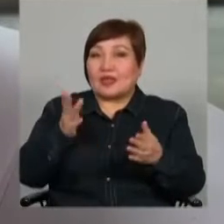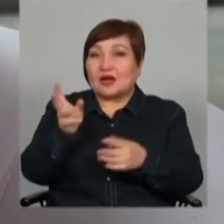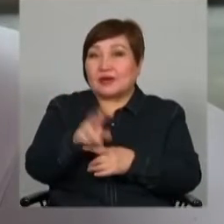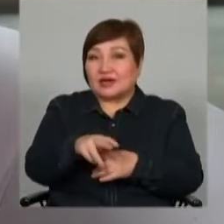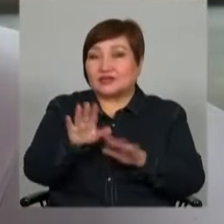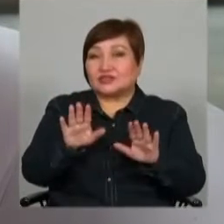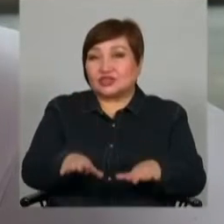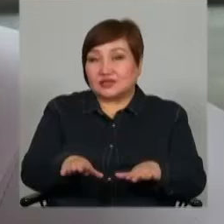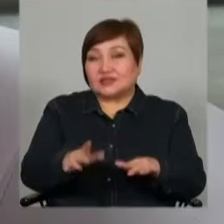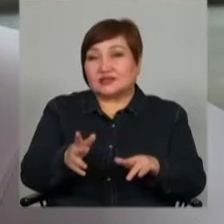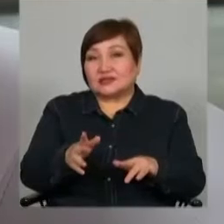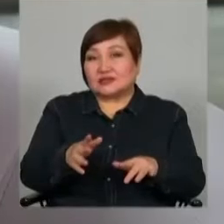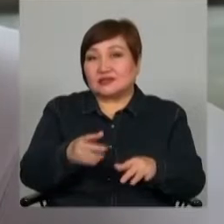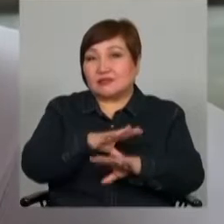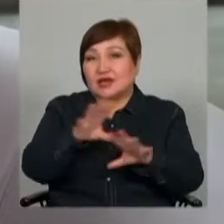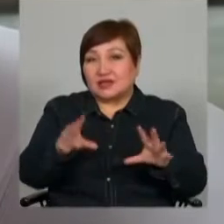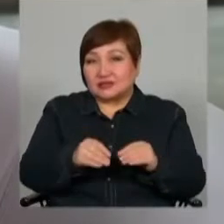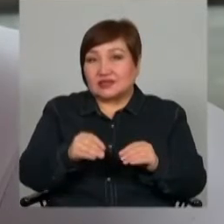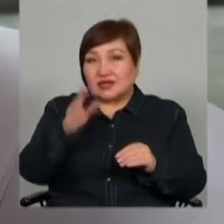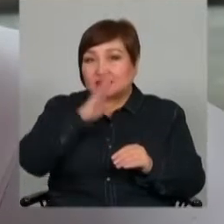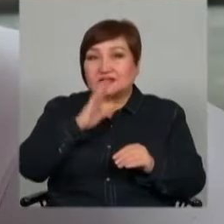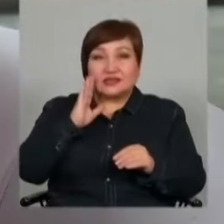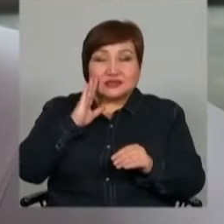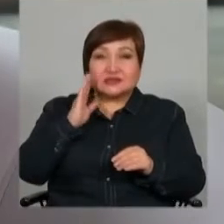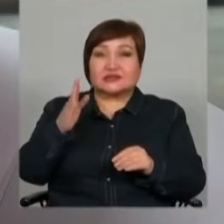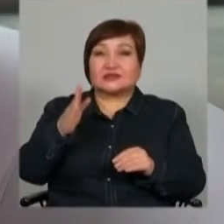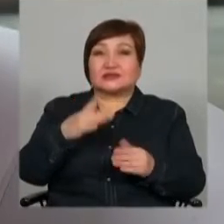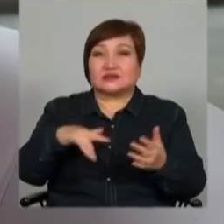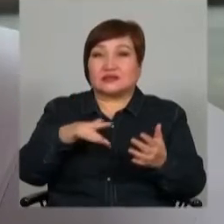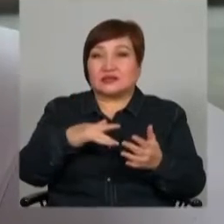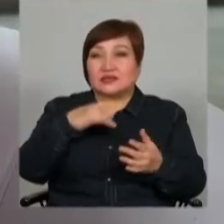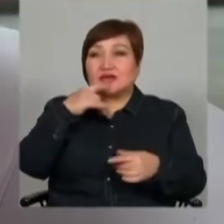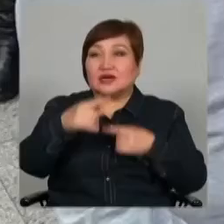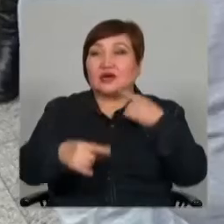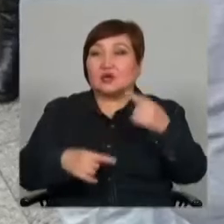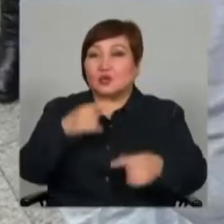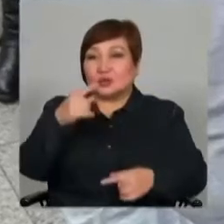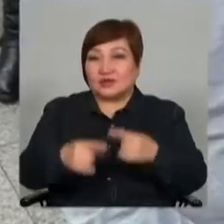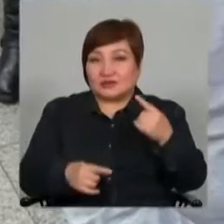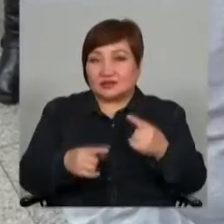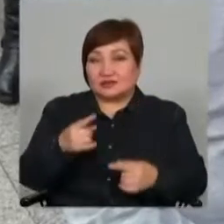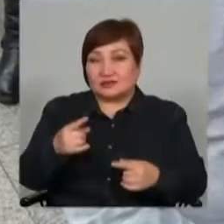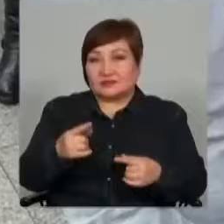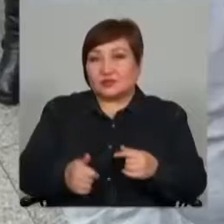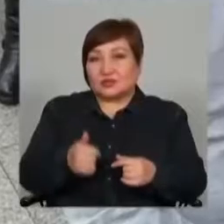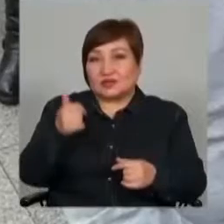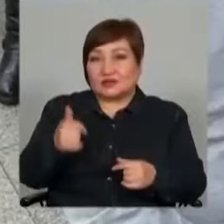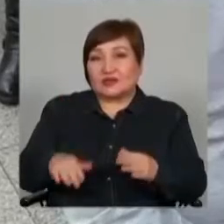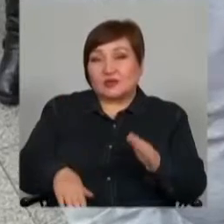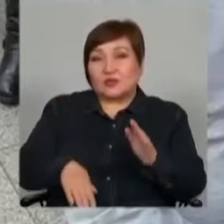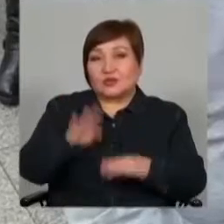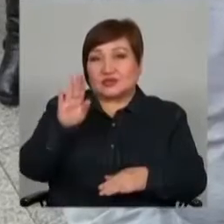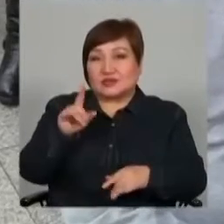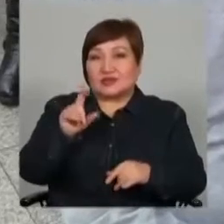atanasının, aulının kala verdi, uruğunun bet-bedelin kötüretin adam. Сондай-ақ зерделі